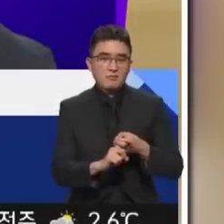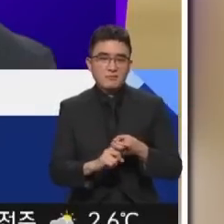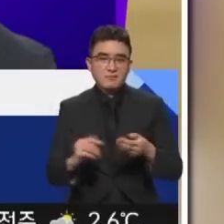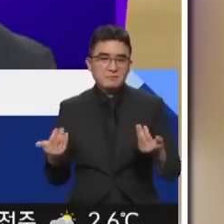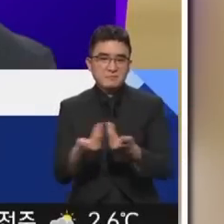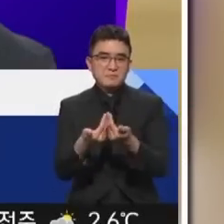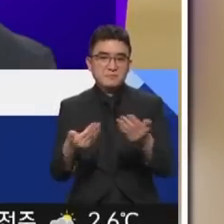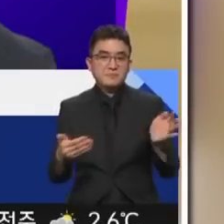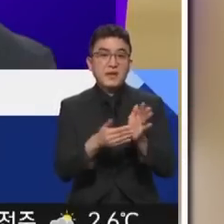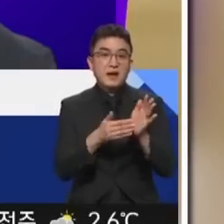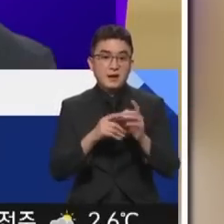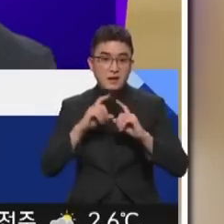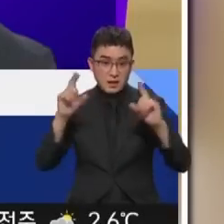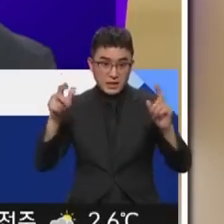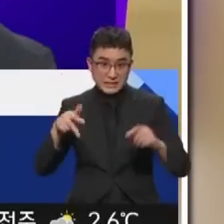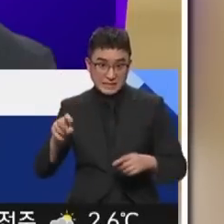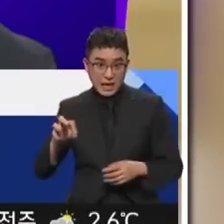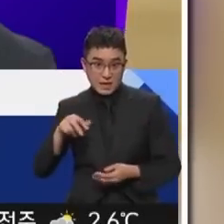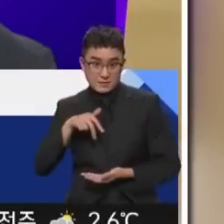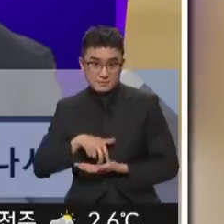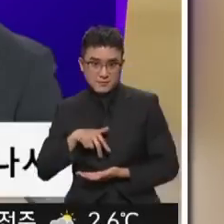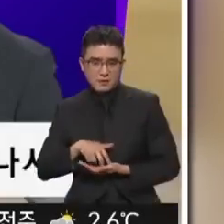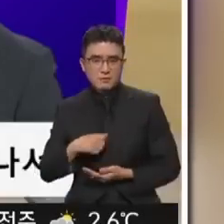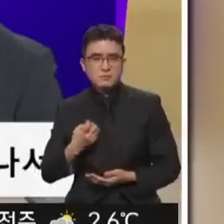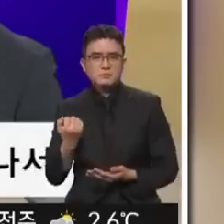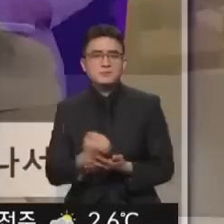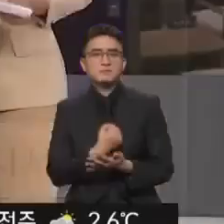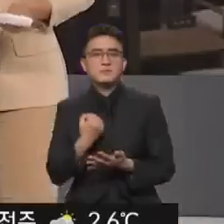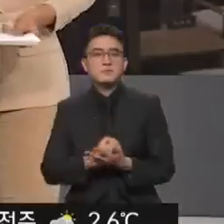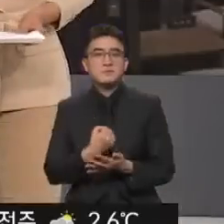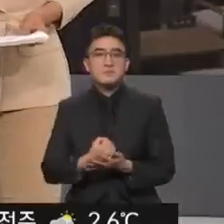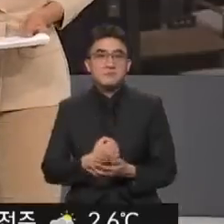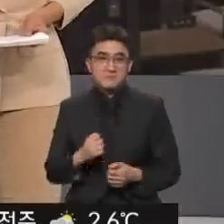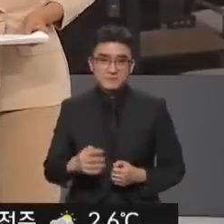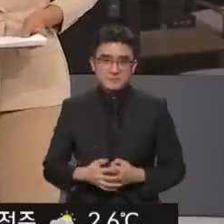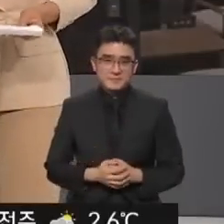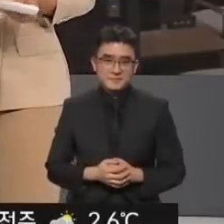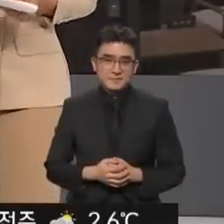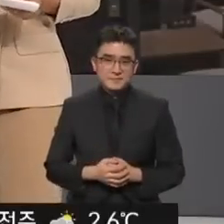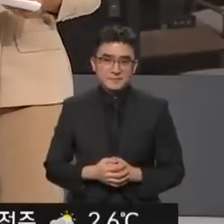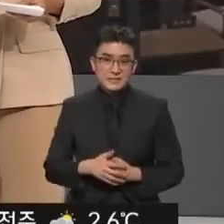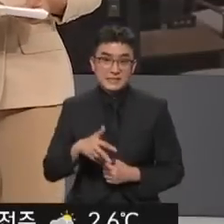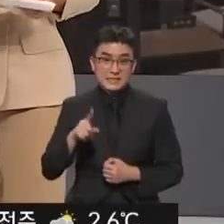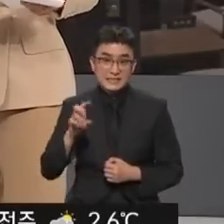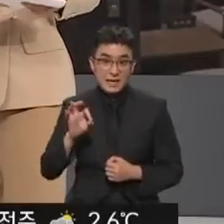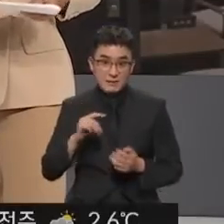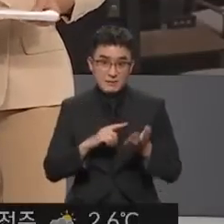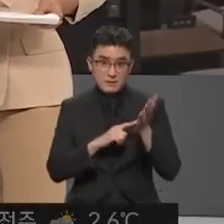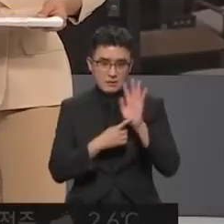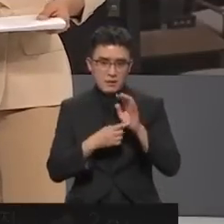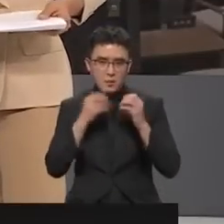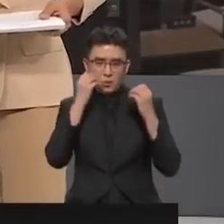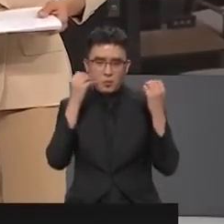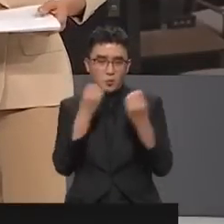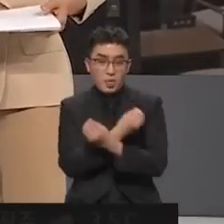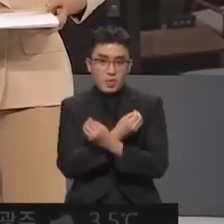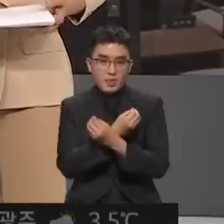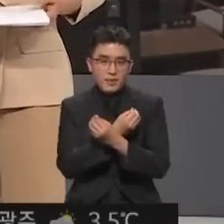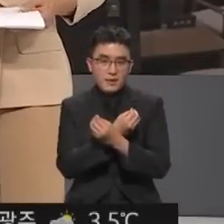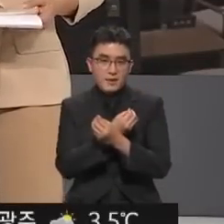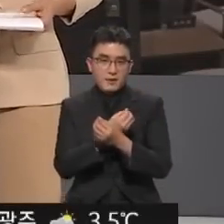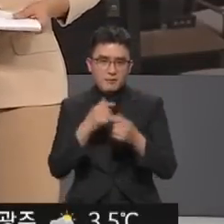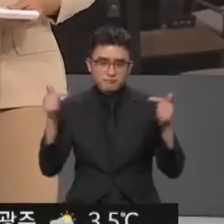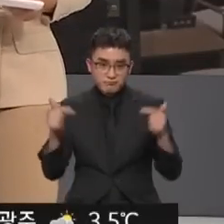의원이라면 인간적으로 좀 섭섭하긴 할 것 같아요. 네, 장 의원의 오늘 선언은 불필요한 오해를 일축하겠다 이런 뜻인